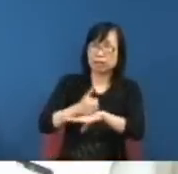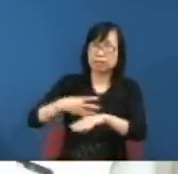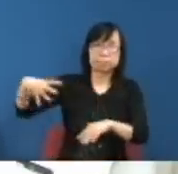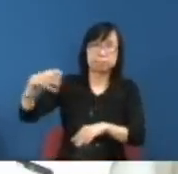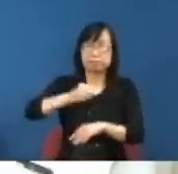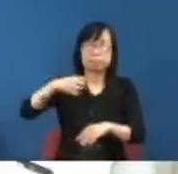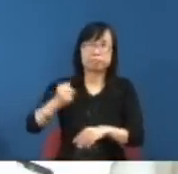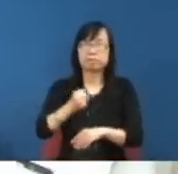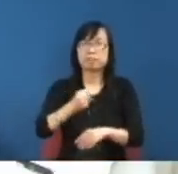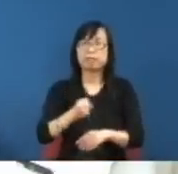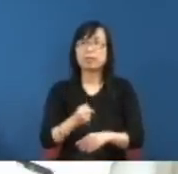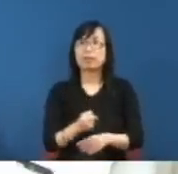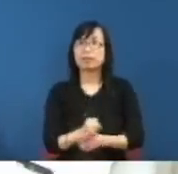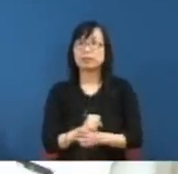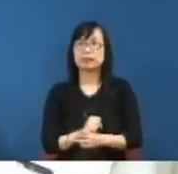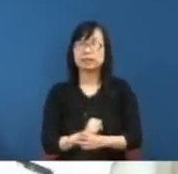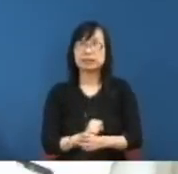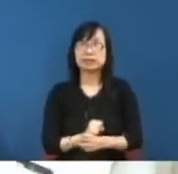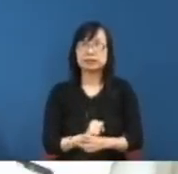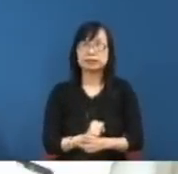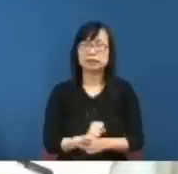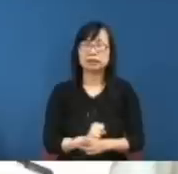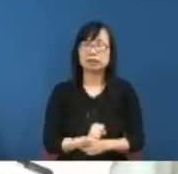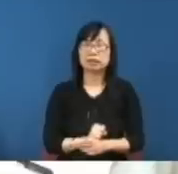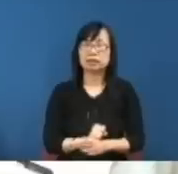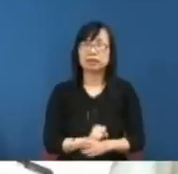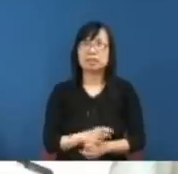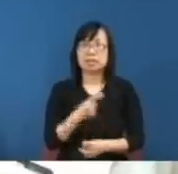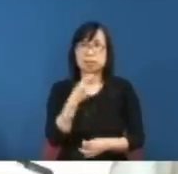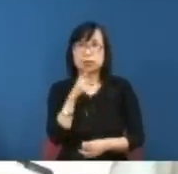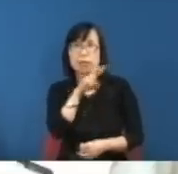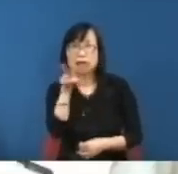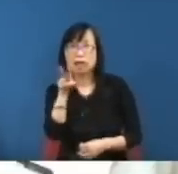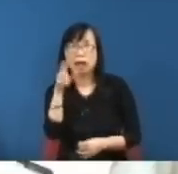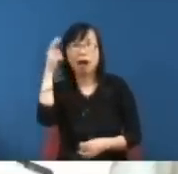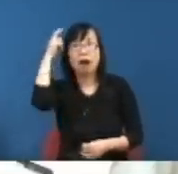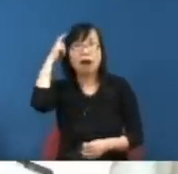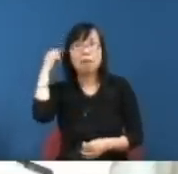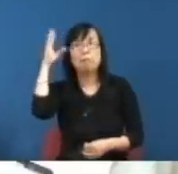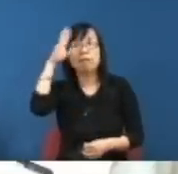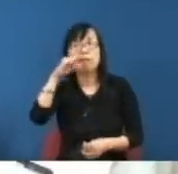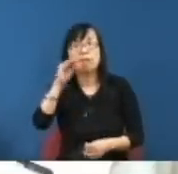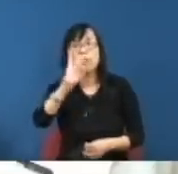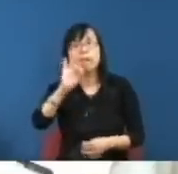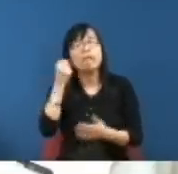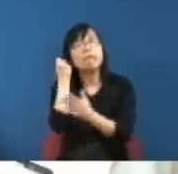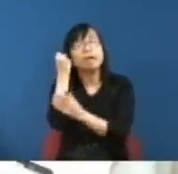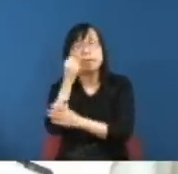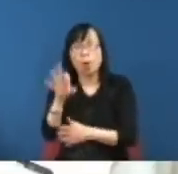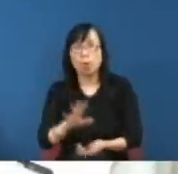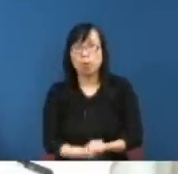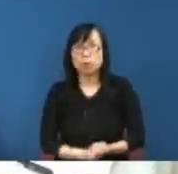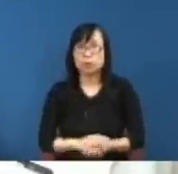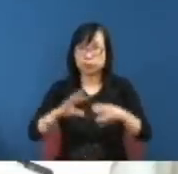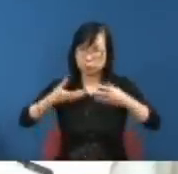咧，呢個就出現咗一個人，克林頓冇辦法反抗呢樣嘢，到布殊嘅